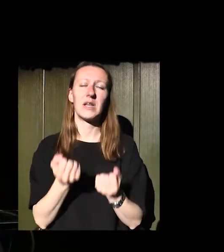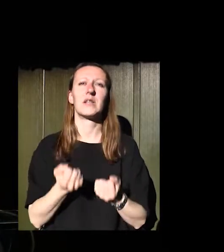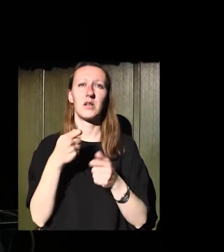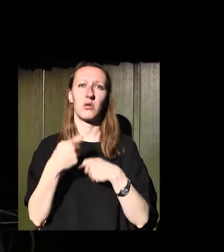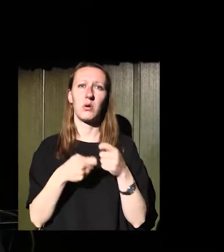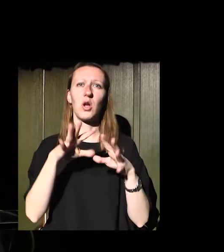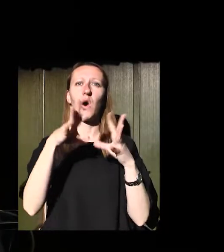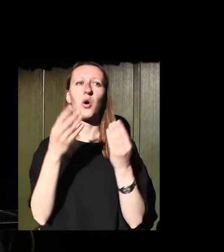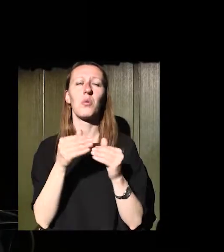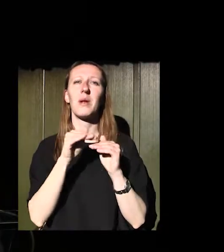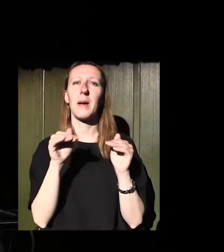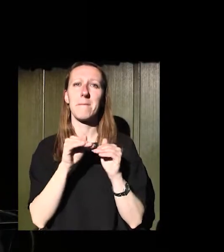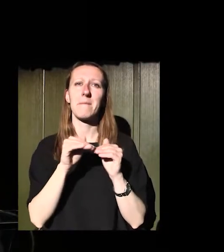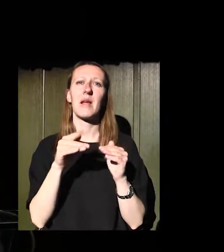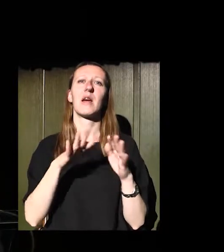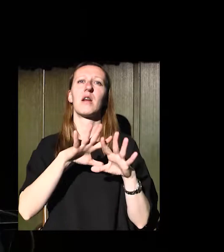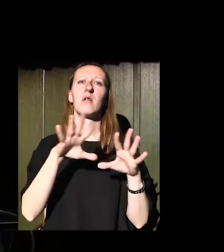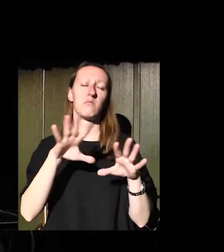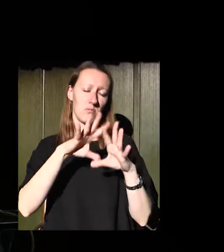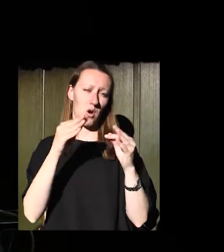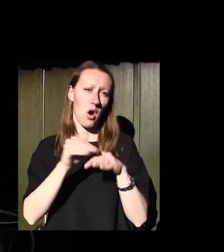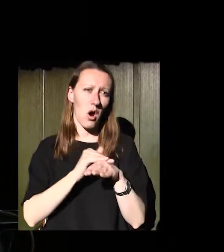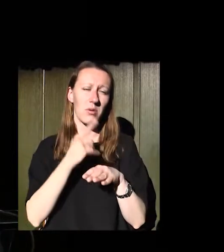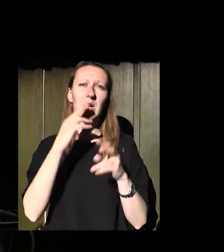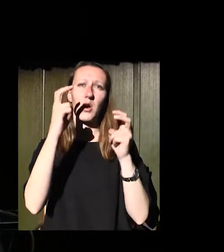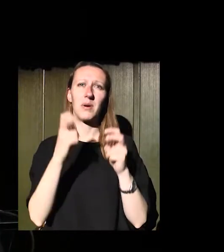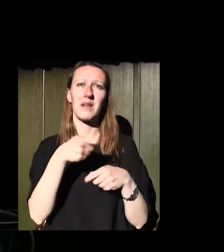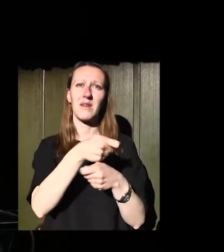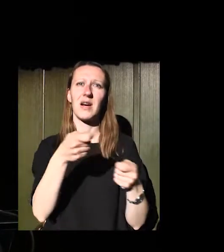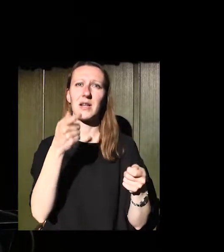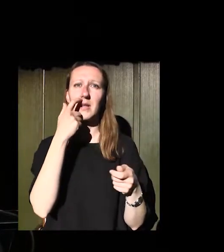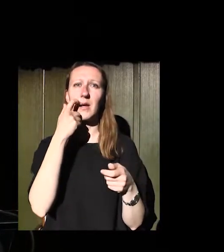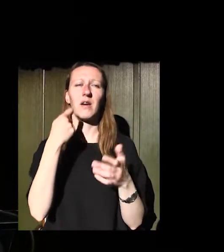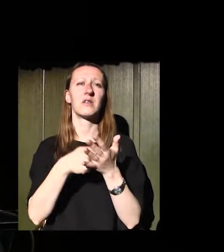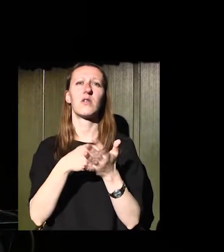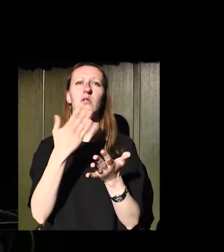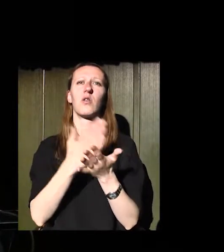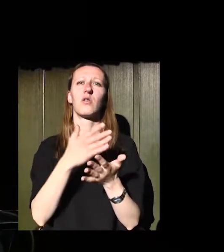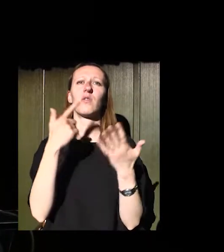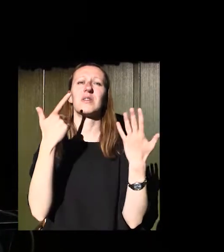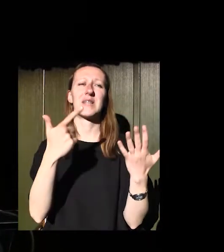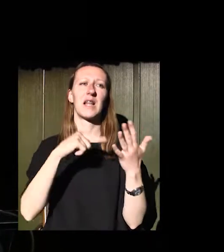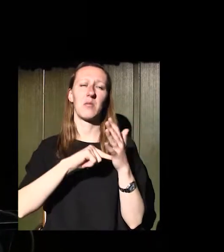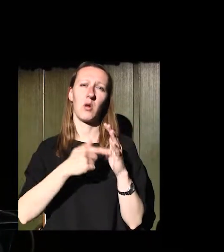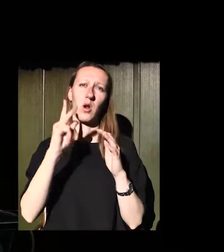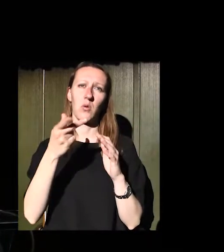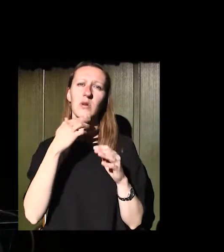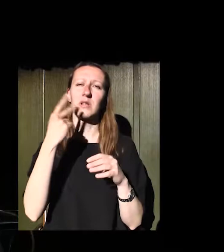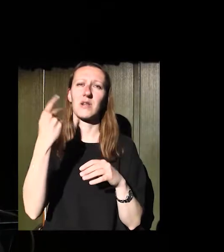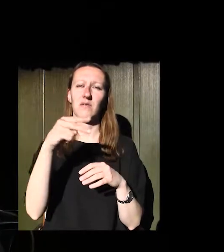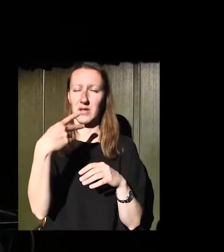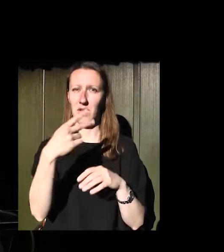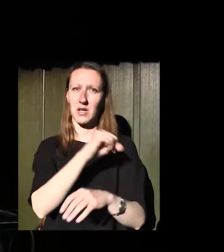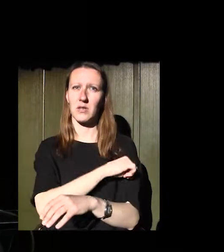pandemije. Ukupne mjere potpunog oprosta ili umanjenja davanja iznose gotovo 7 milijuna kuna